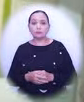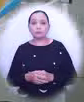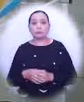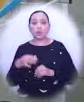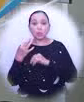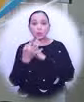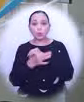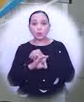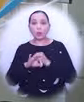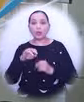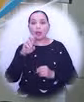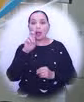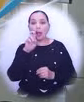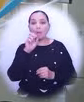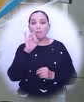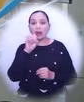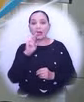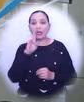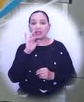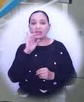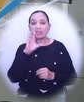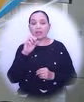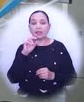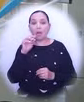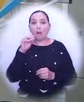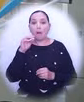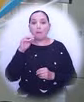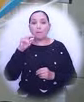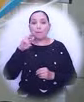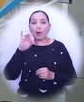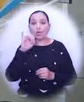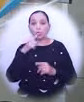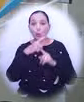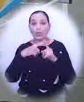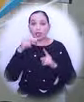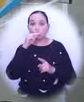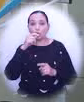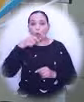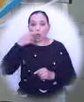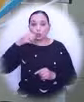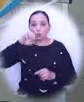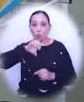So'ng barat kislota porashogi yarim choy qoshiq solinadi.